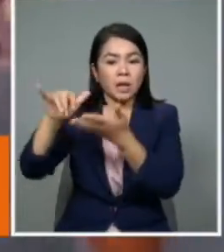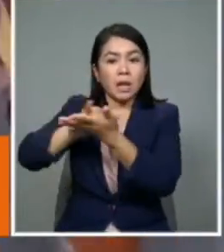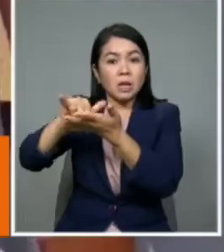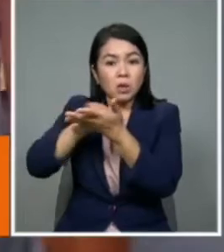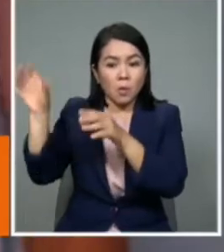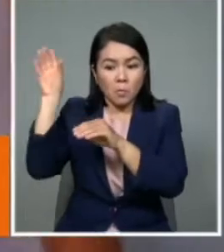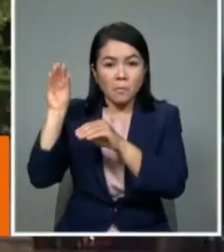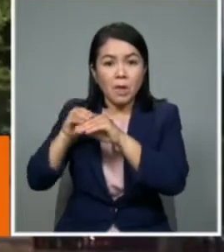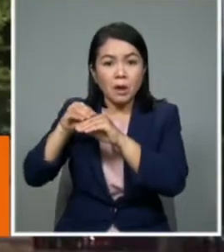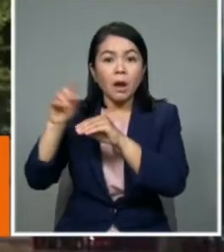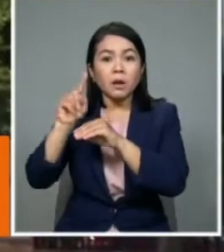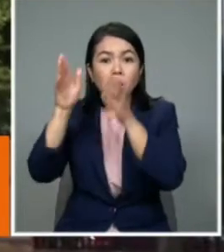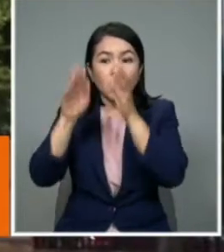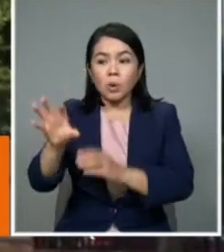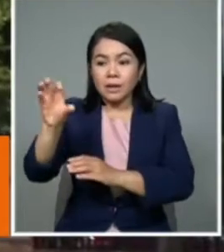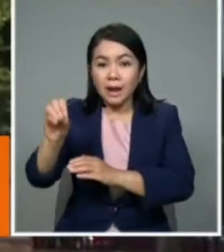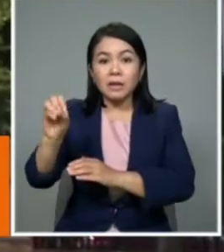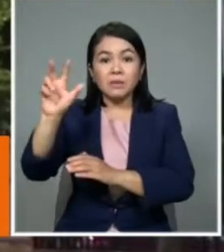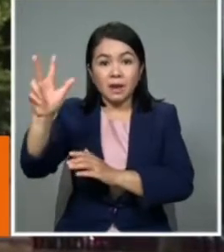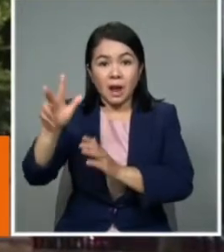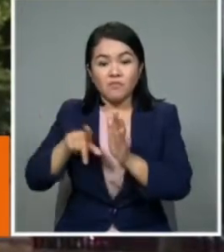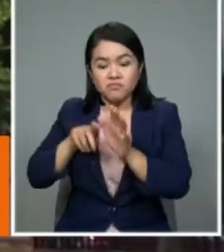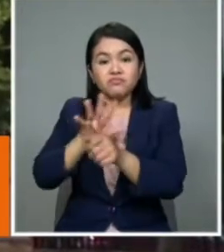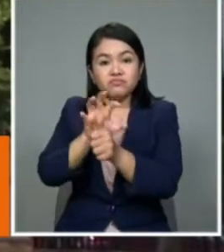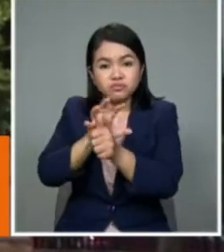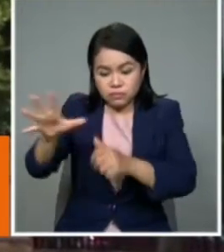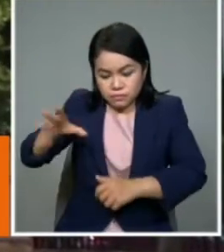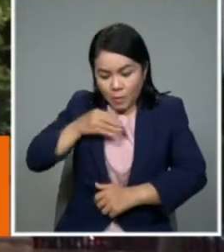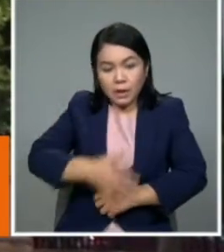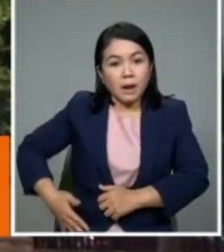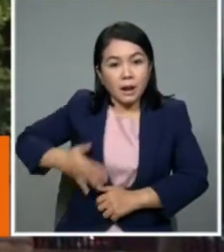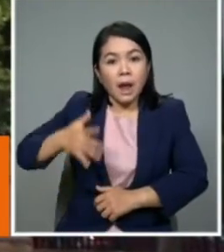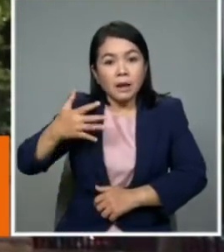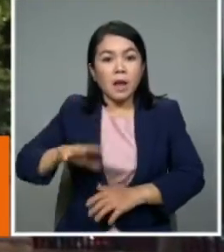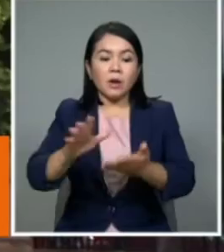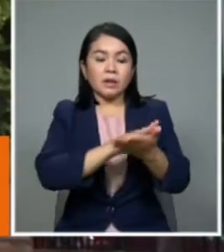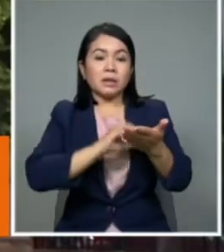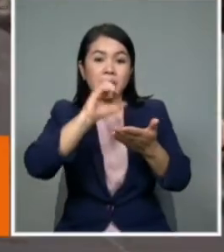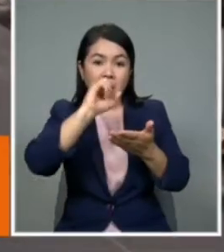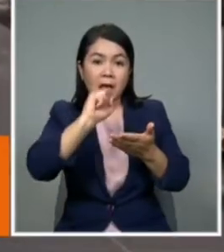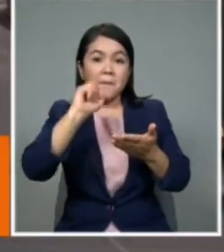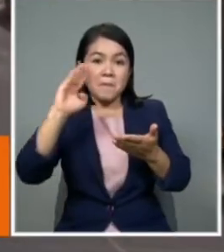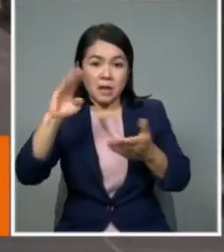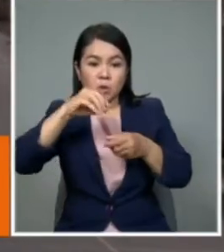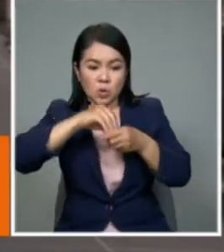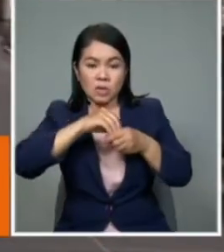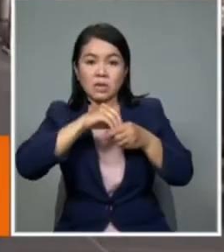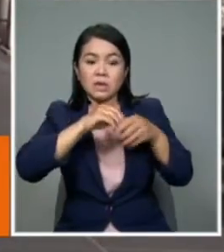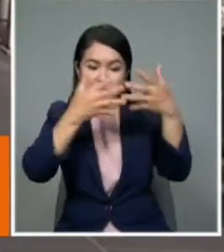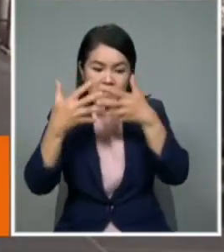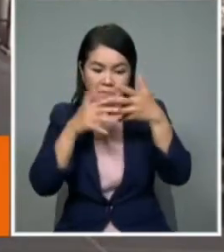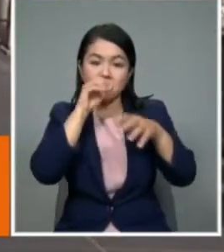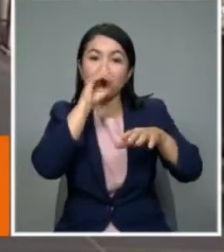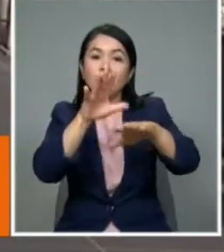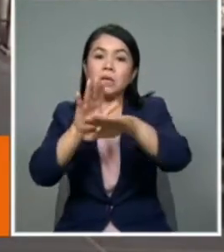ติดเชื้อเพิ่มขึ้นเป็น53คนแล้วนะคะขณะที่สถาบันภูมิแพ้และโรคติดเชื้อแห่งชาติของสหรัฐออกมาเตือ